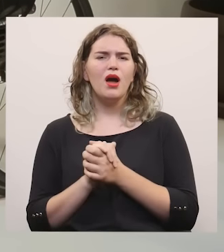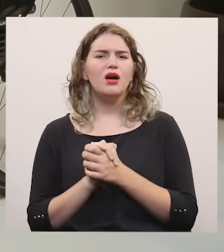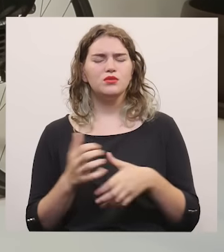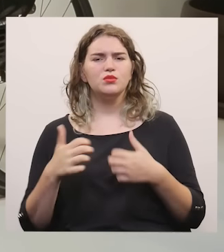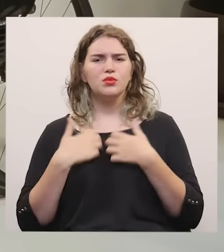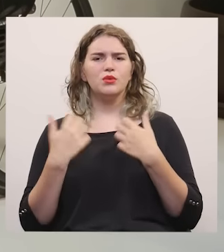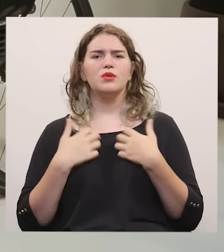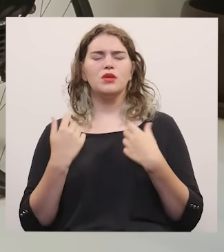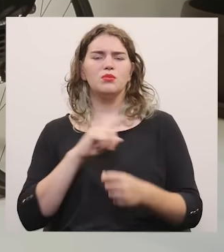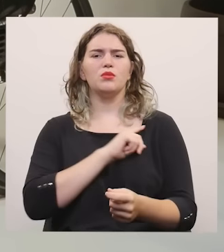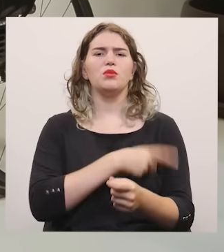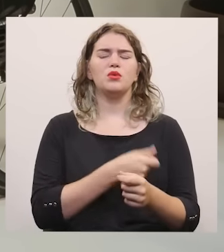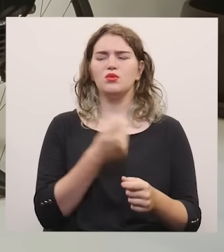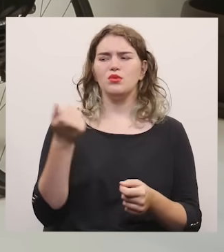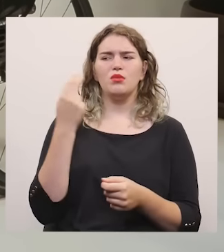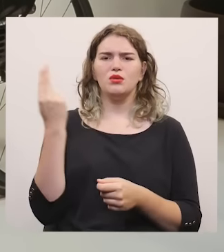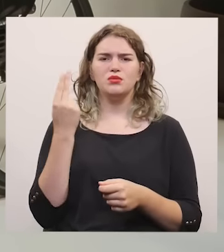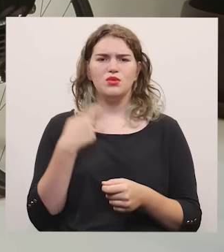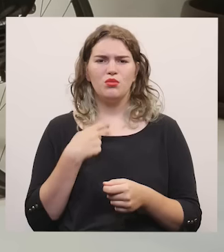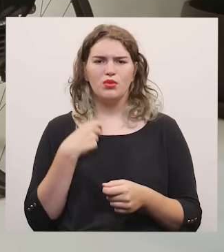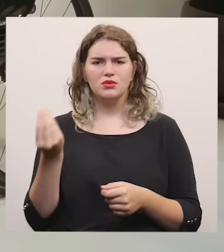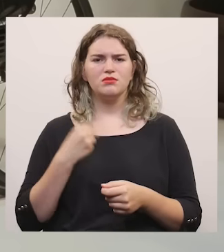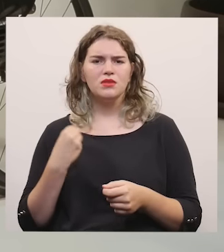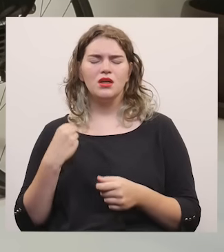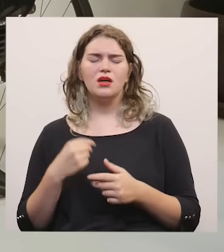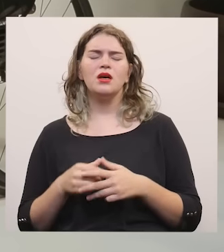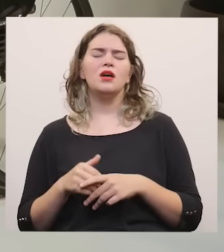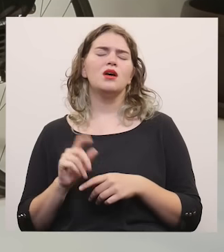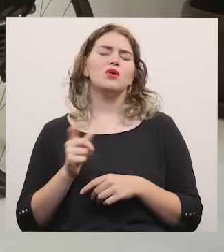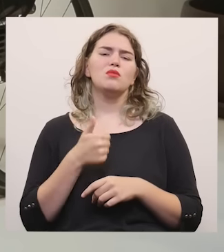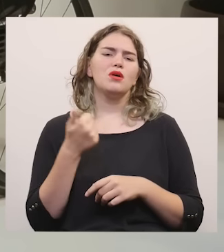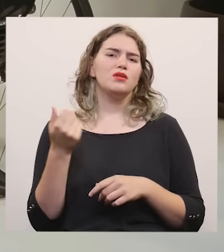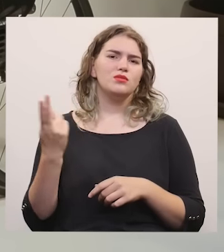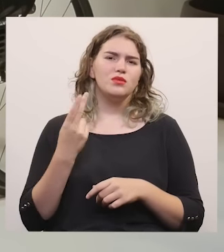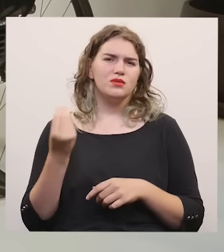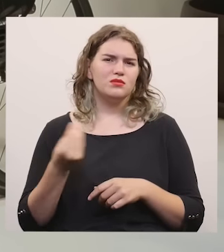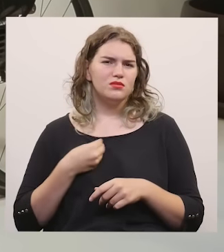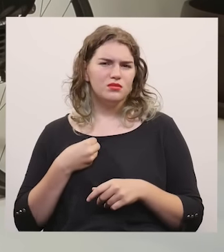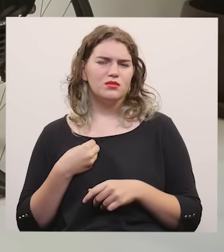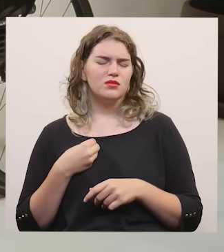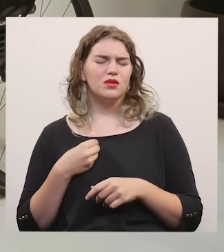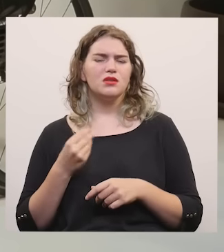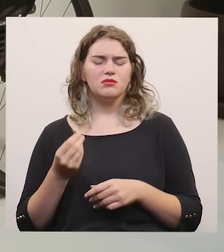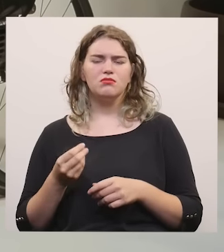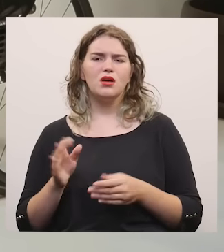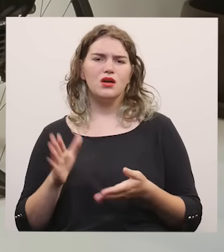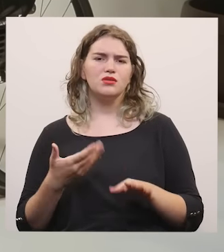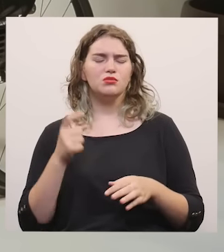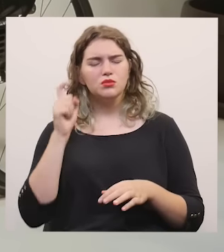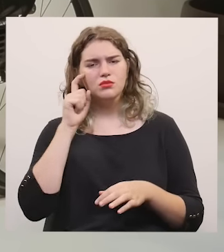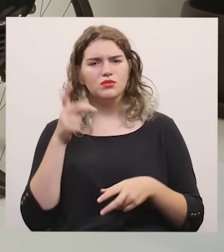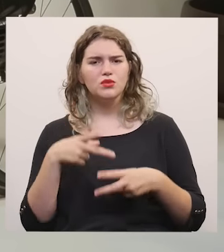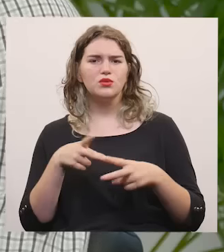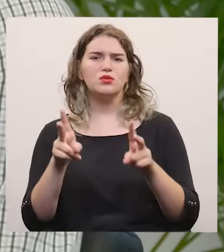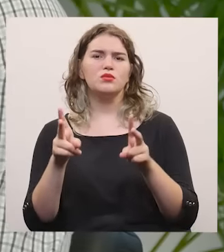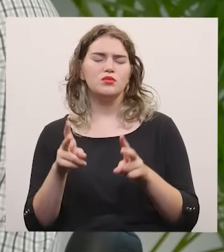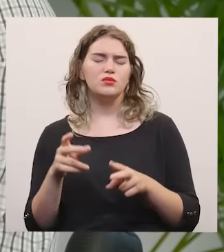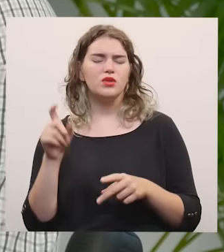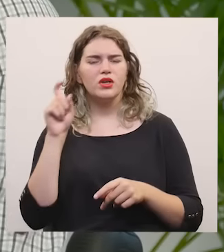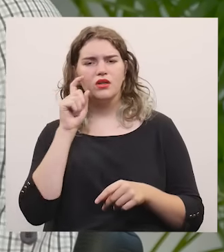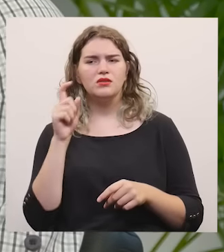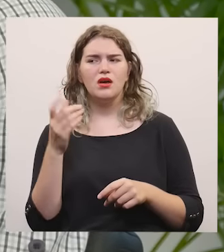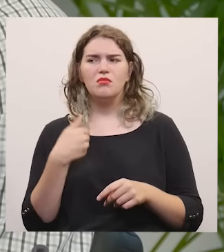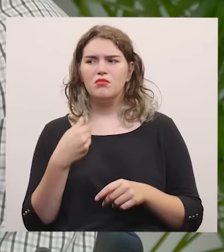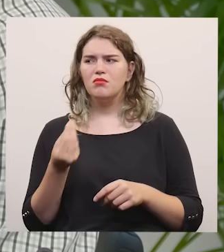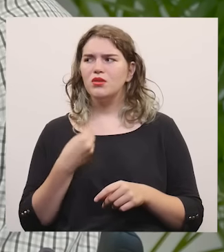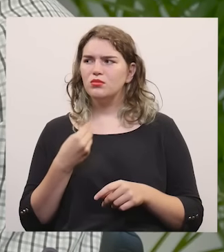mine a venit o putere care numai de la Dumnezeu poate fi, care numai de la Dumnezeu. Și de acolo încolo a început drumul meu al credinței. A fost